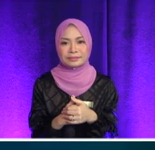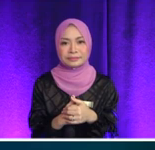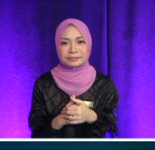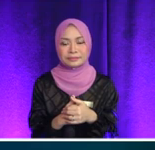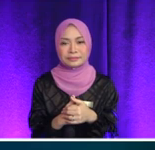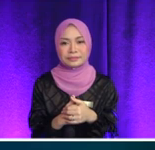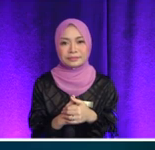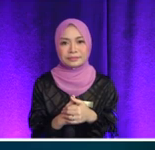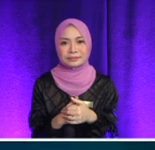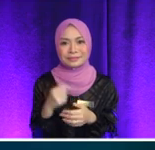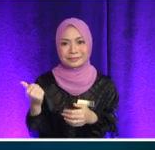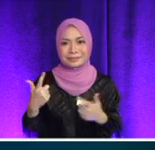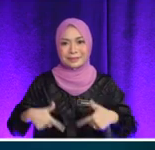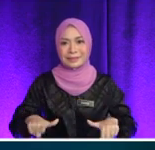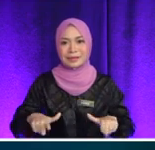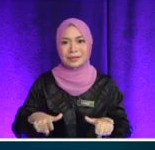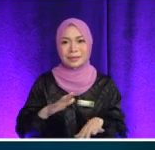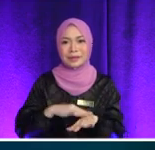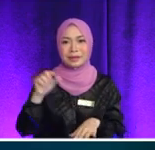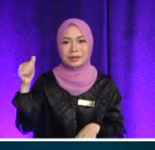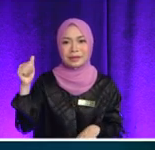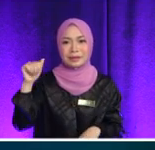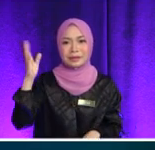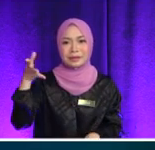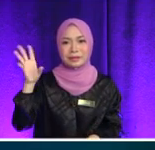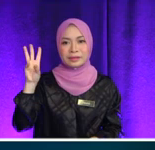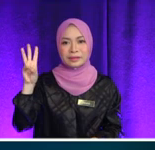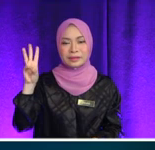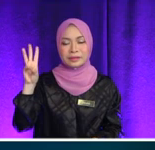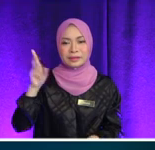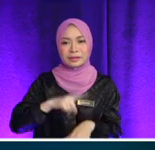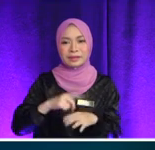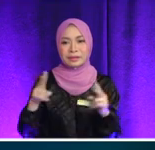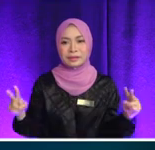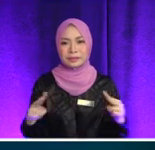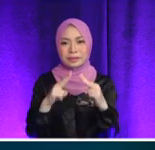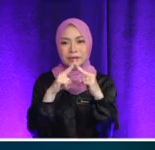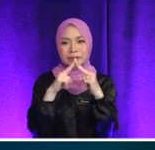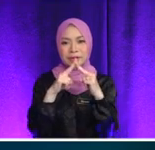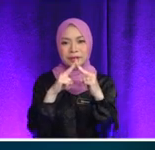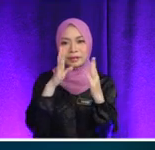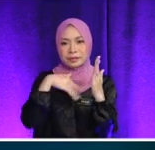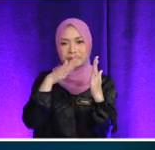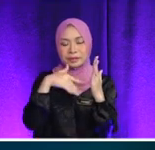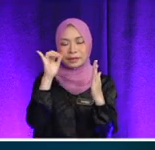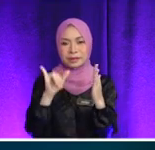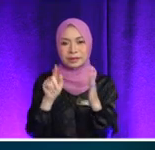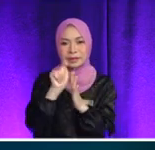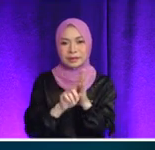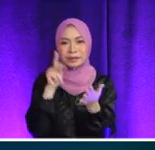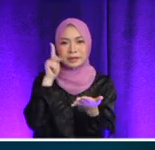10 Jun 1880 di Prancis juga yang terkenal ialah